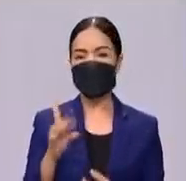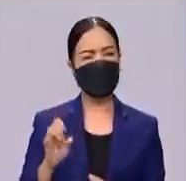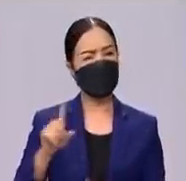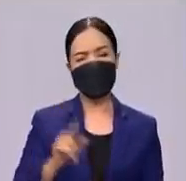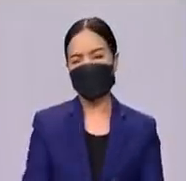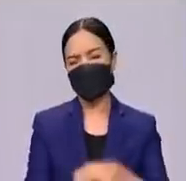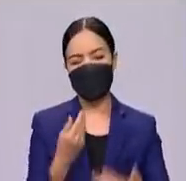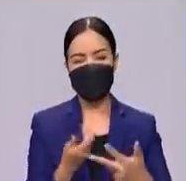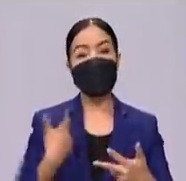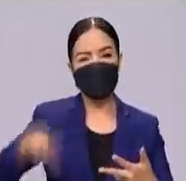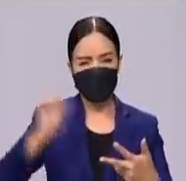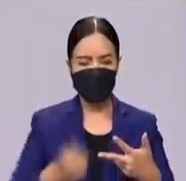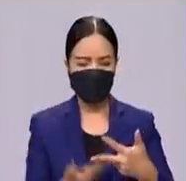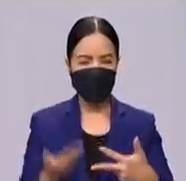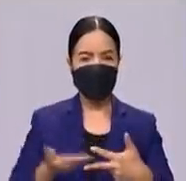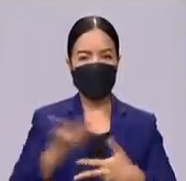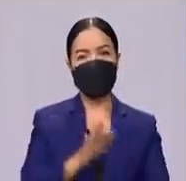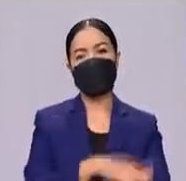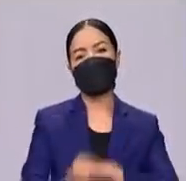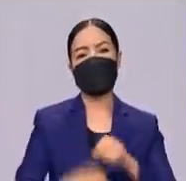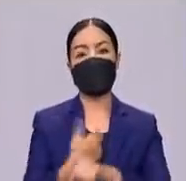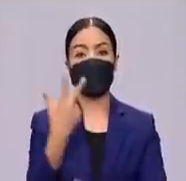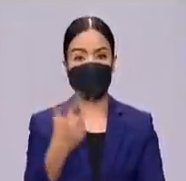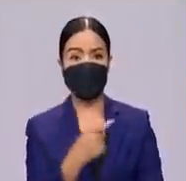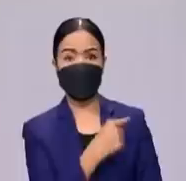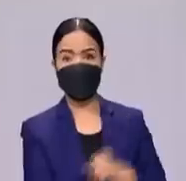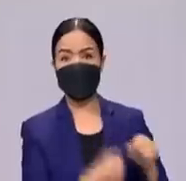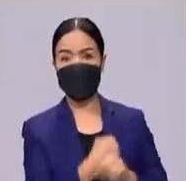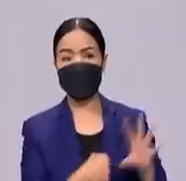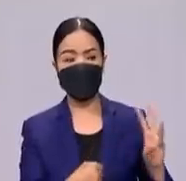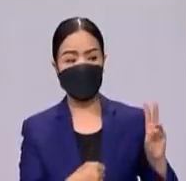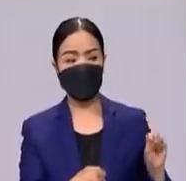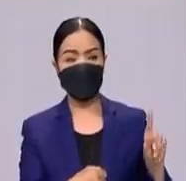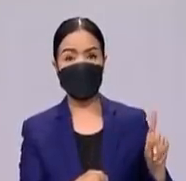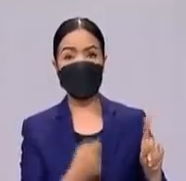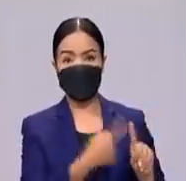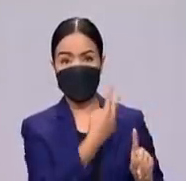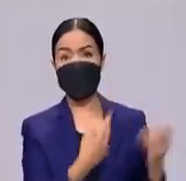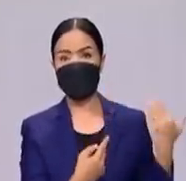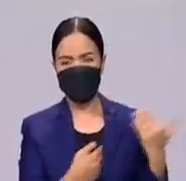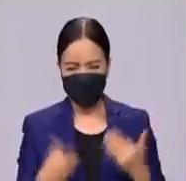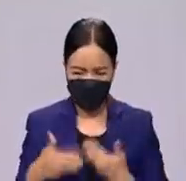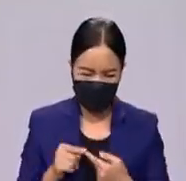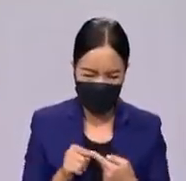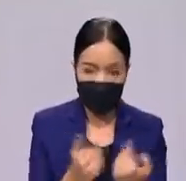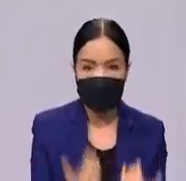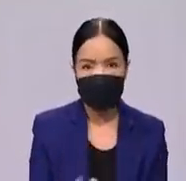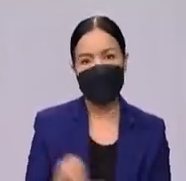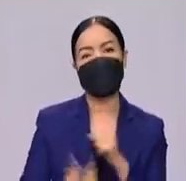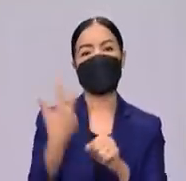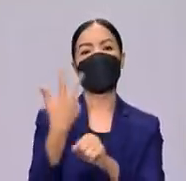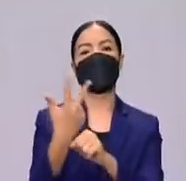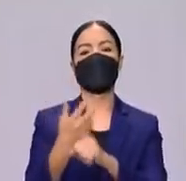านถึงเกือบ3ปีค่ะเหตุเกิดนะคะช่วงกุมภาพันธ์ปี61จนมาถึงตอนนี้ก็เกือบ3ปีแล้วสู้กันยาวนานมาก